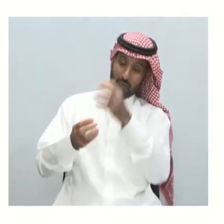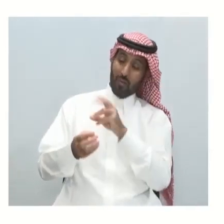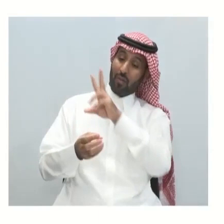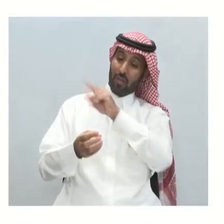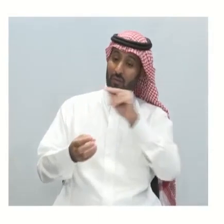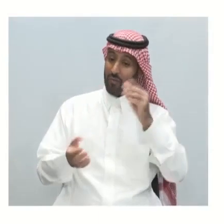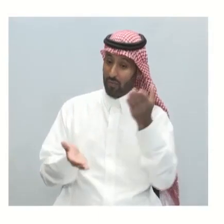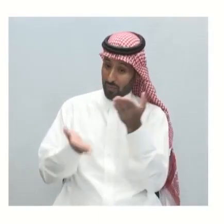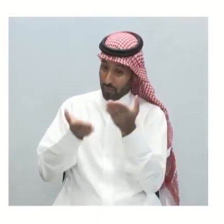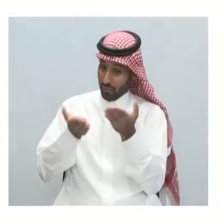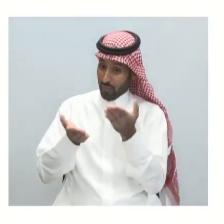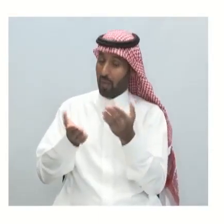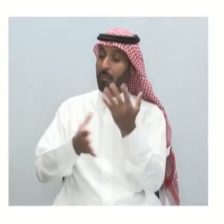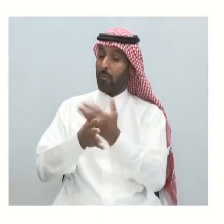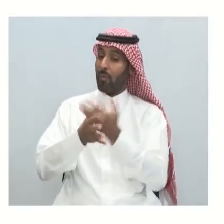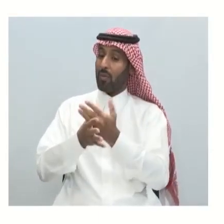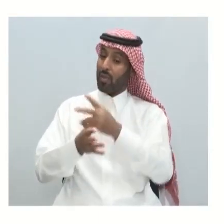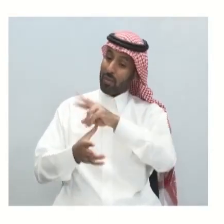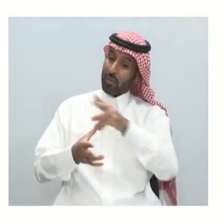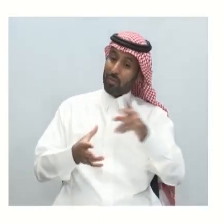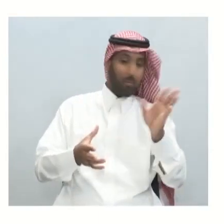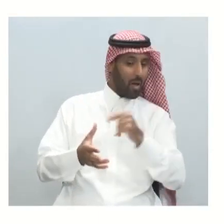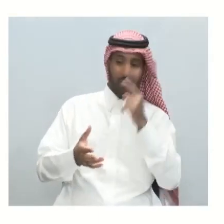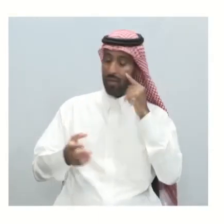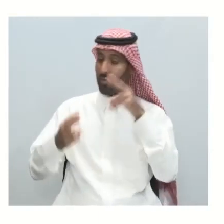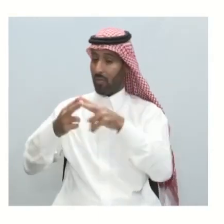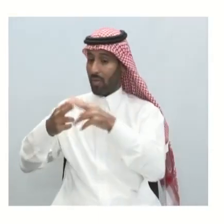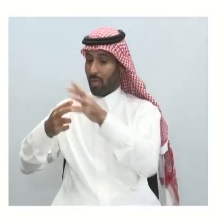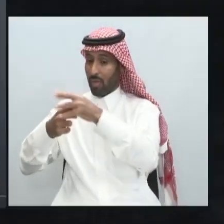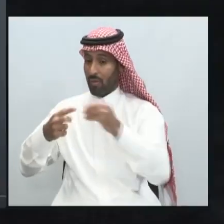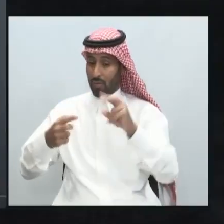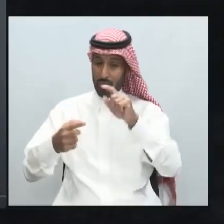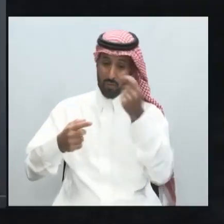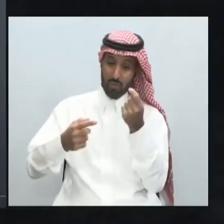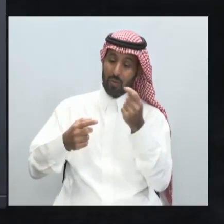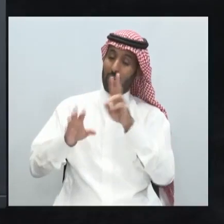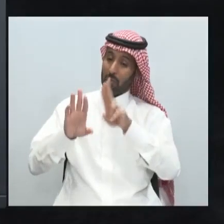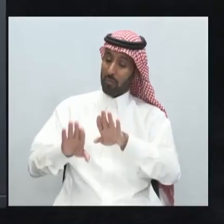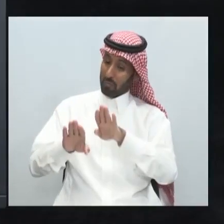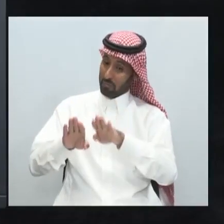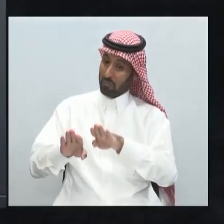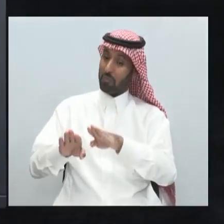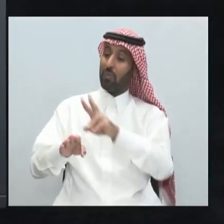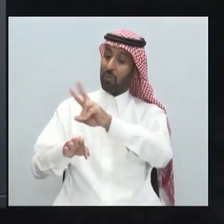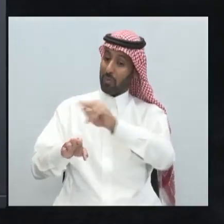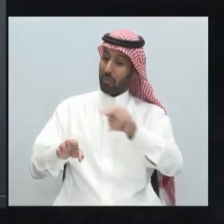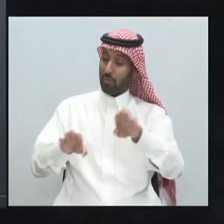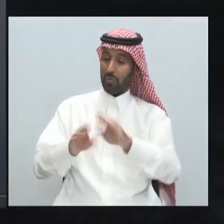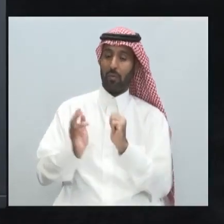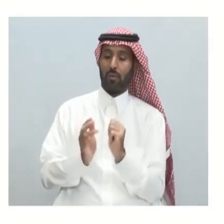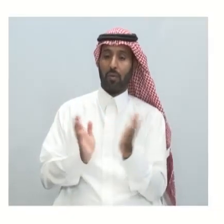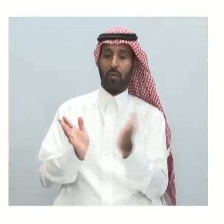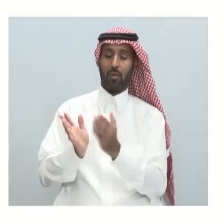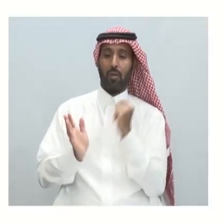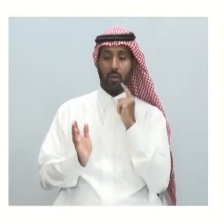ذلك هو عدم وجود فرق في الكهروسالبيه بين الذرتين معناته انها ستكون متقاربه او حتى متساويه